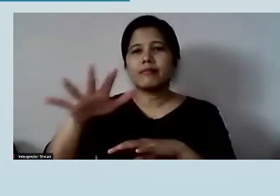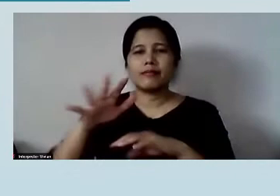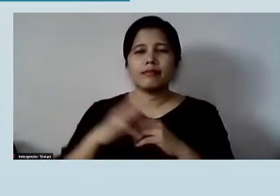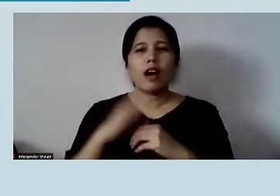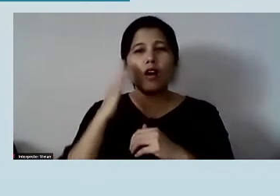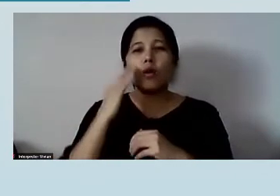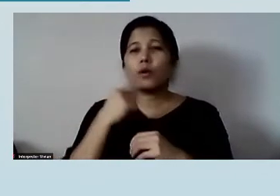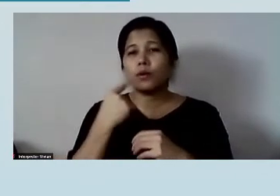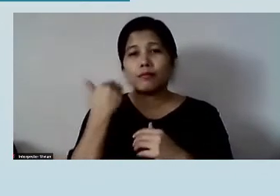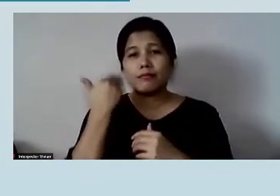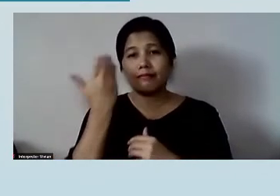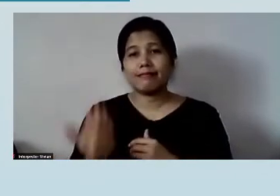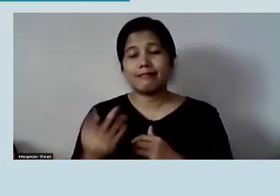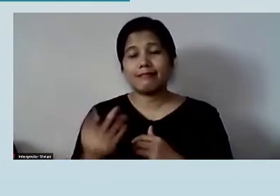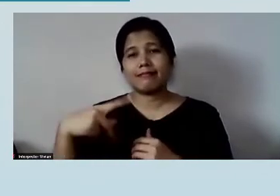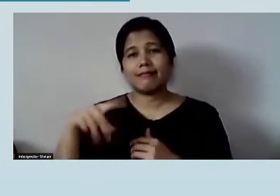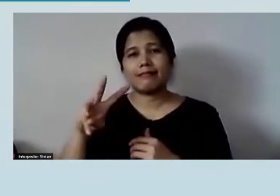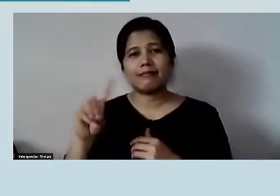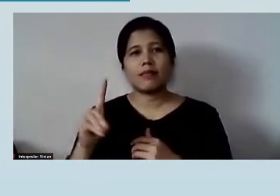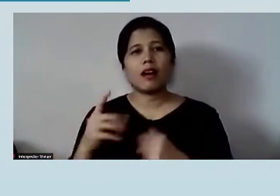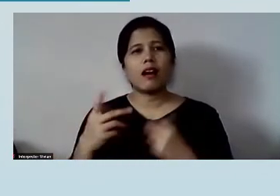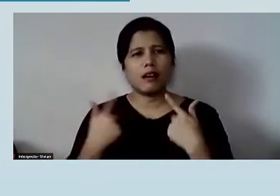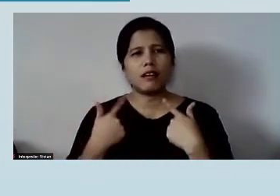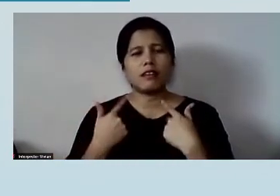okay, now ito pa.